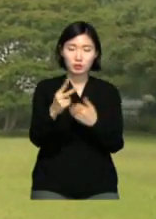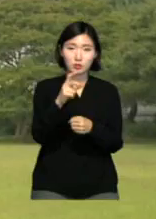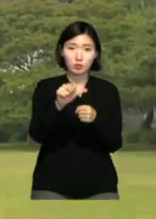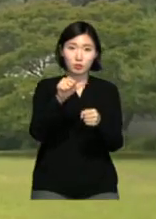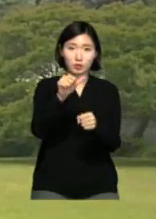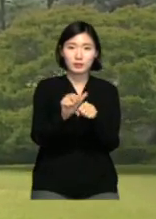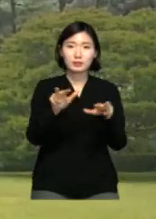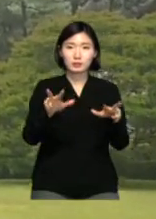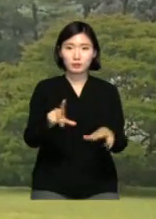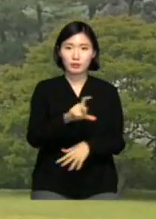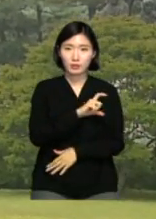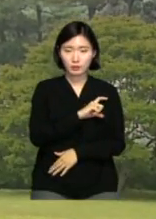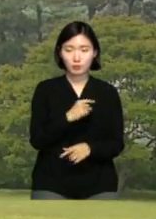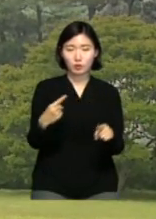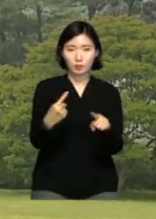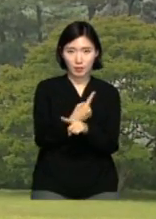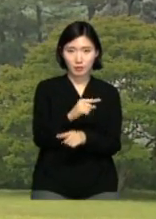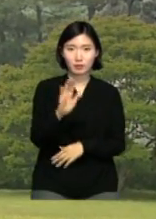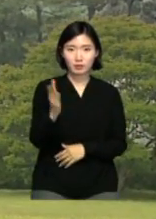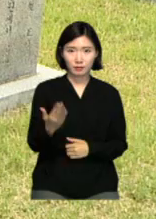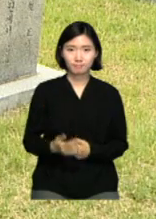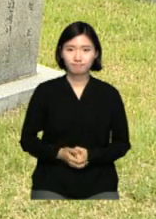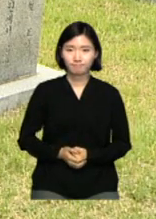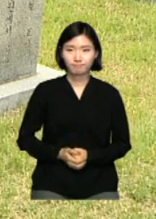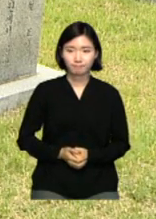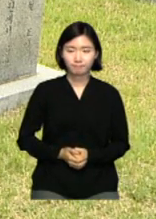2005년 지금의 명칭으로 변경됐습니다.